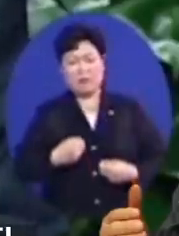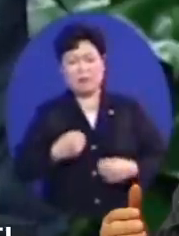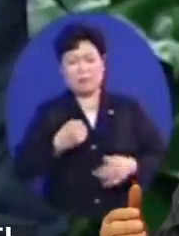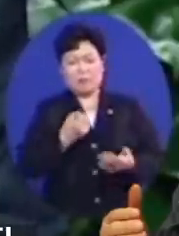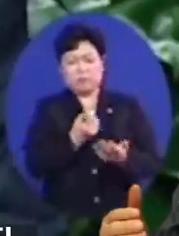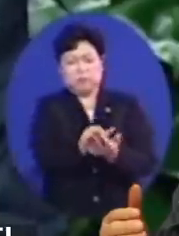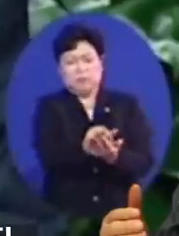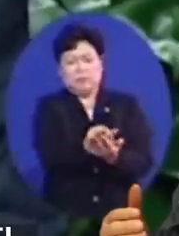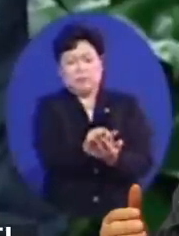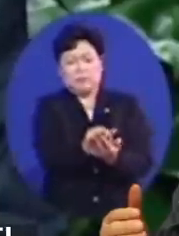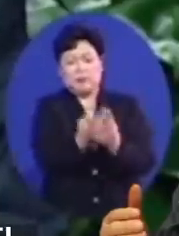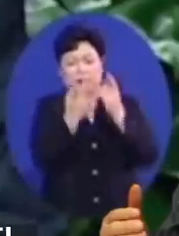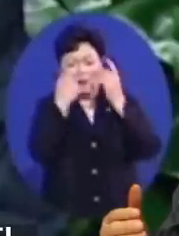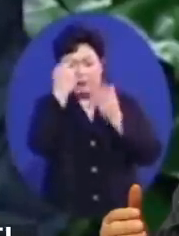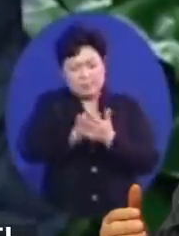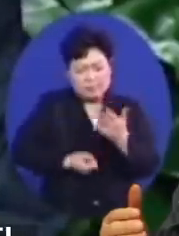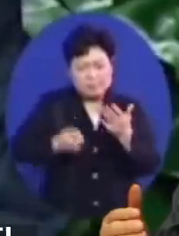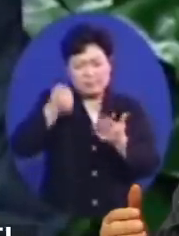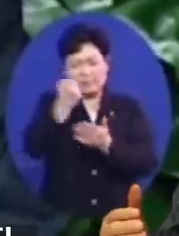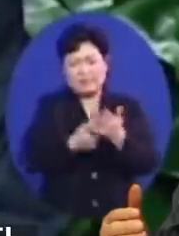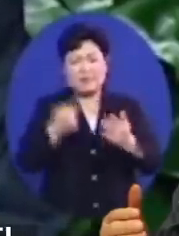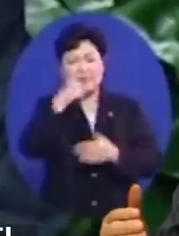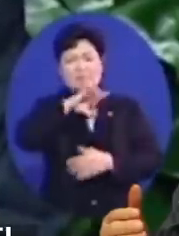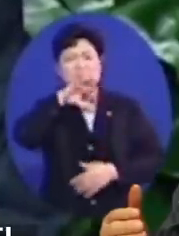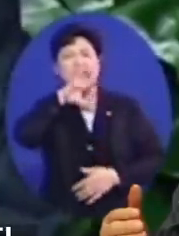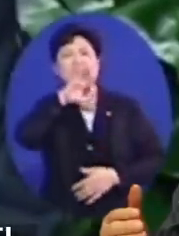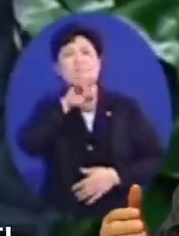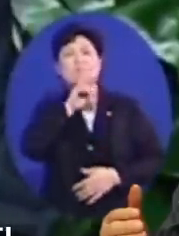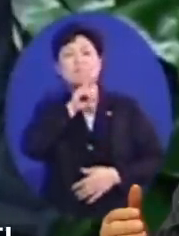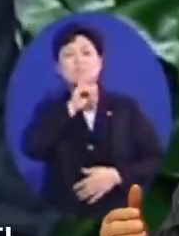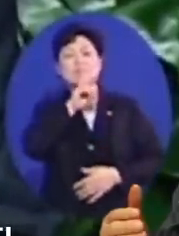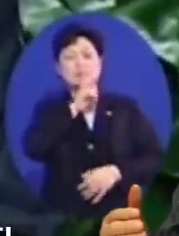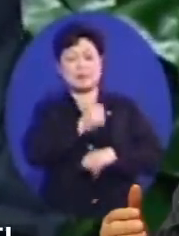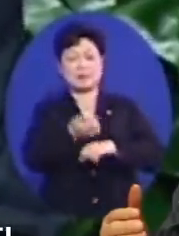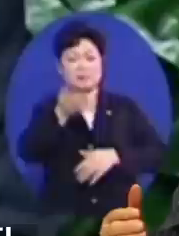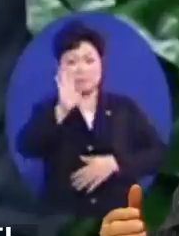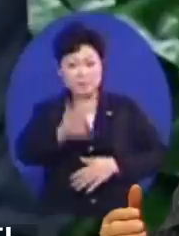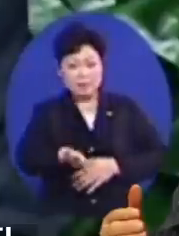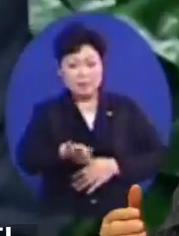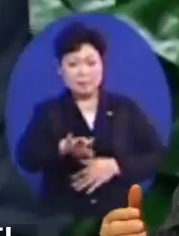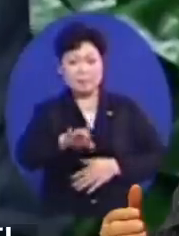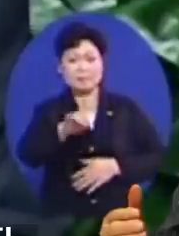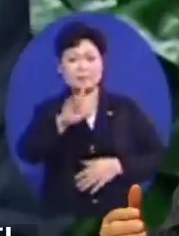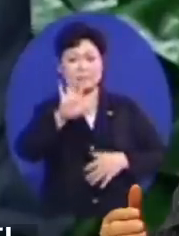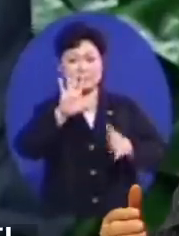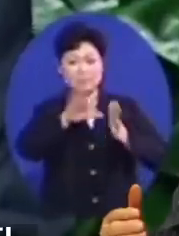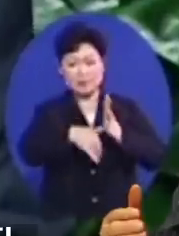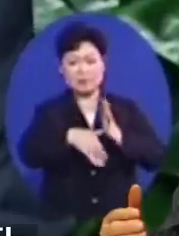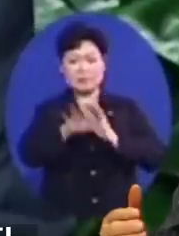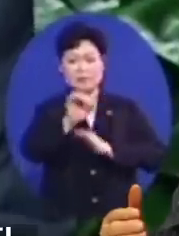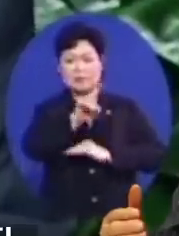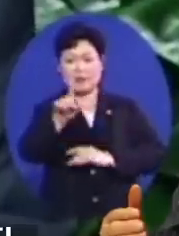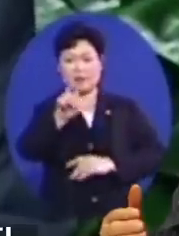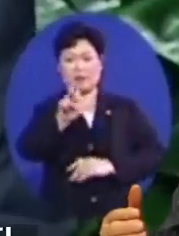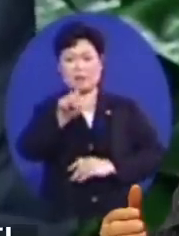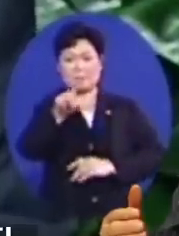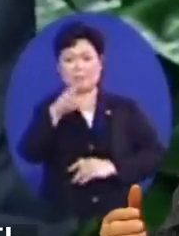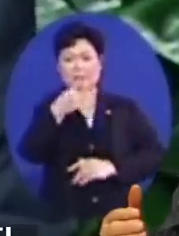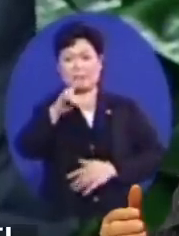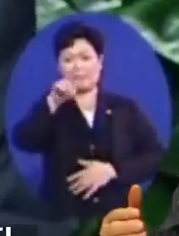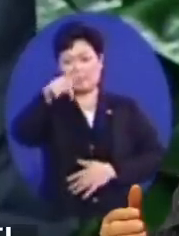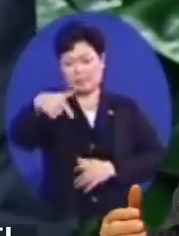통곡을 하고 원망과 불평을 했습니다. 그런데 마침 아말렉이 그 근처에